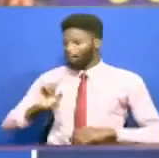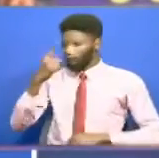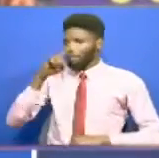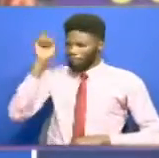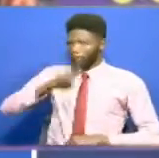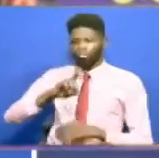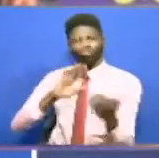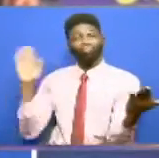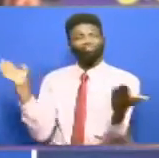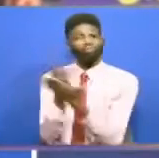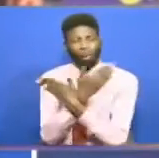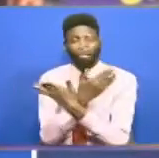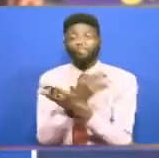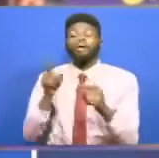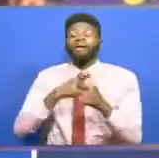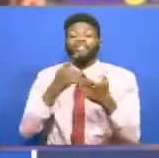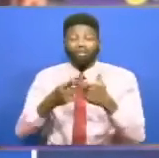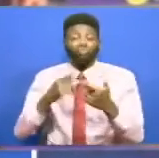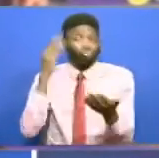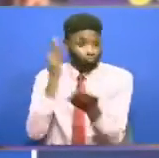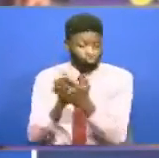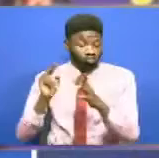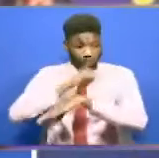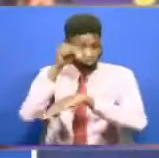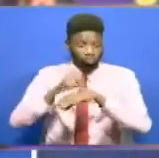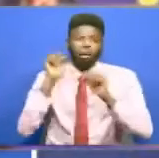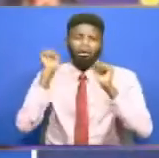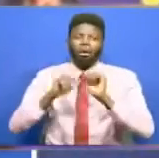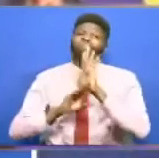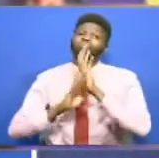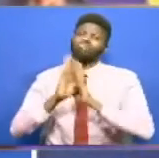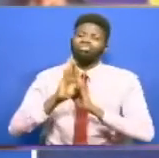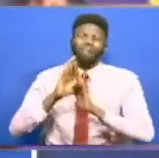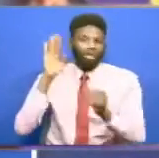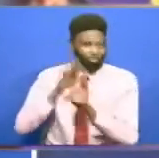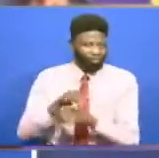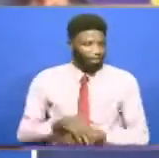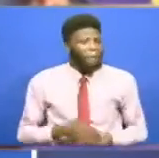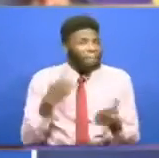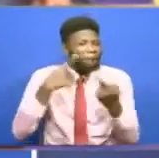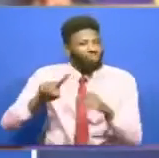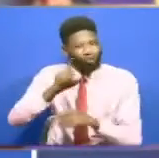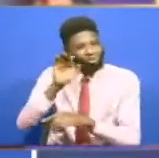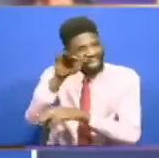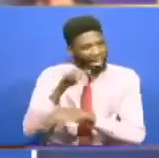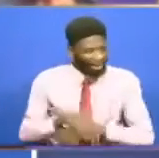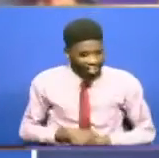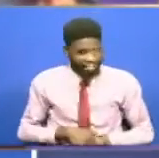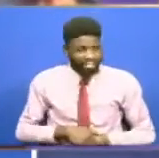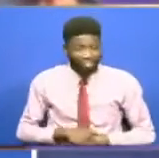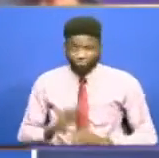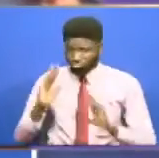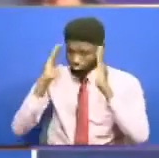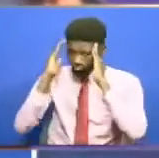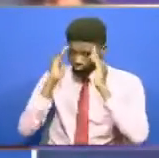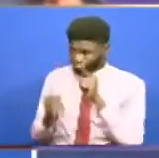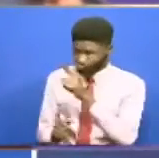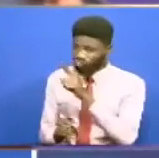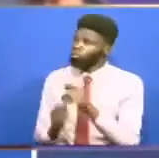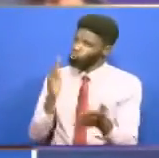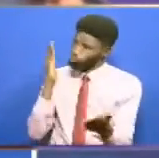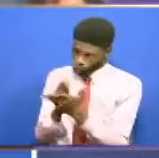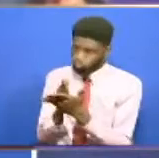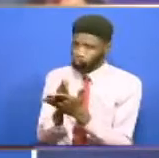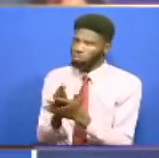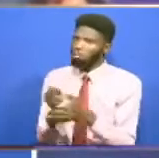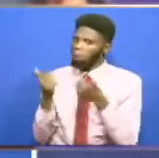taifa hili liweze kupiga hatua kubwa kimaendeleo. Swali ni je, Dr. Alfred Nganga Mutua anatosha kuongoza taifa